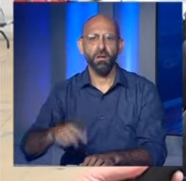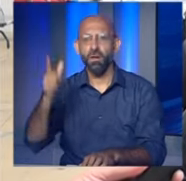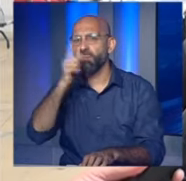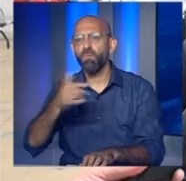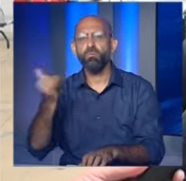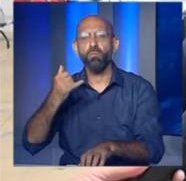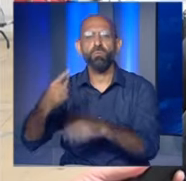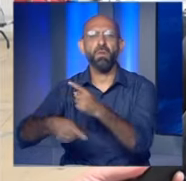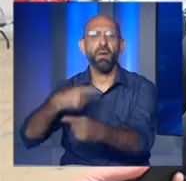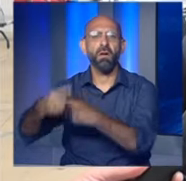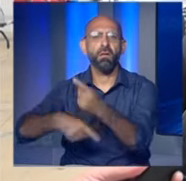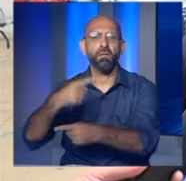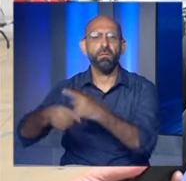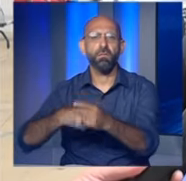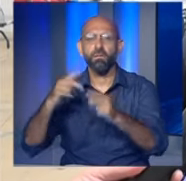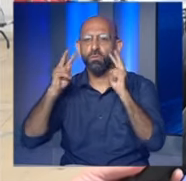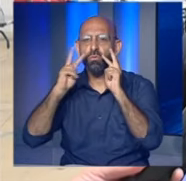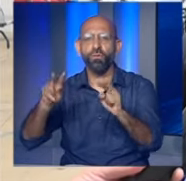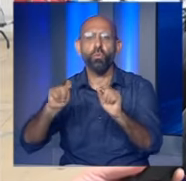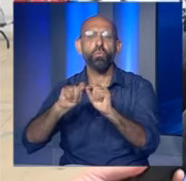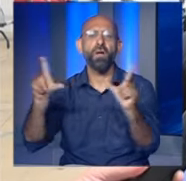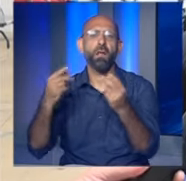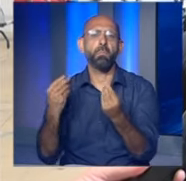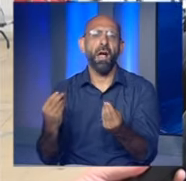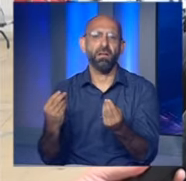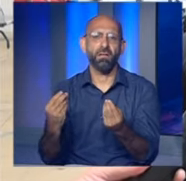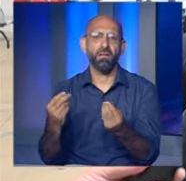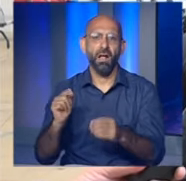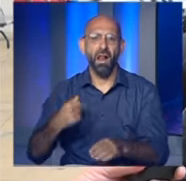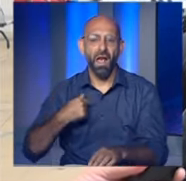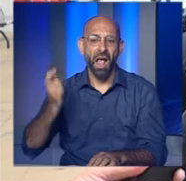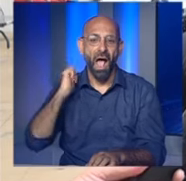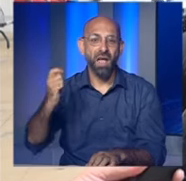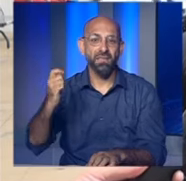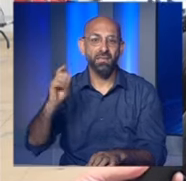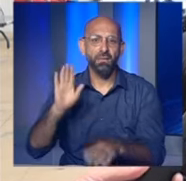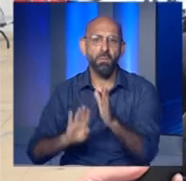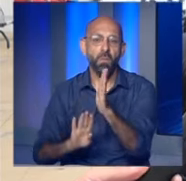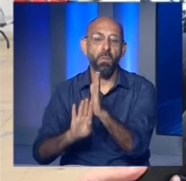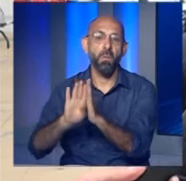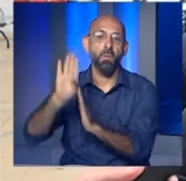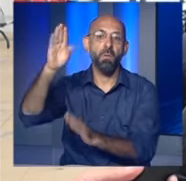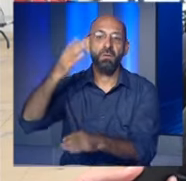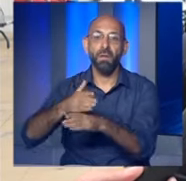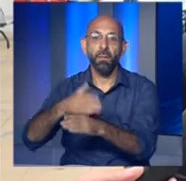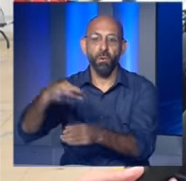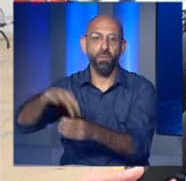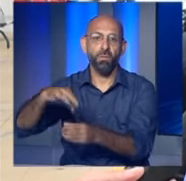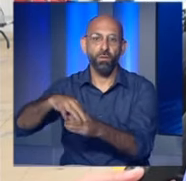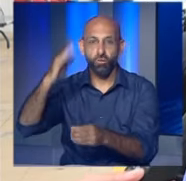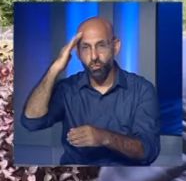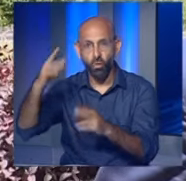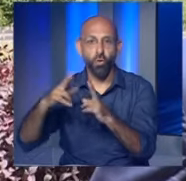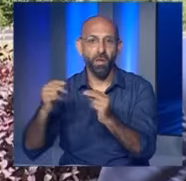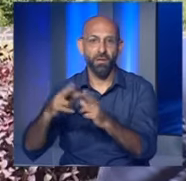كاف بنقدر نتخطى هالدور الاول للدور الثاني وقت على الدور الثاني لكن الحدث حديث وحظوظ كثير كثير